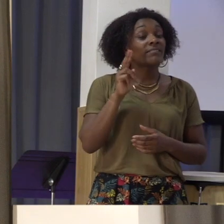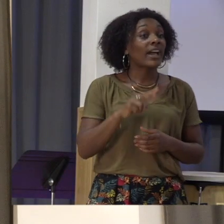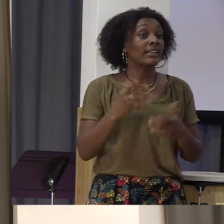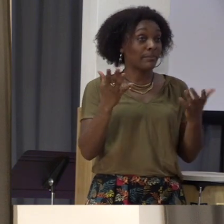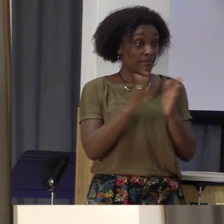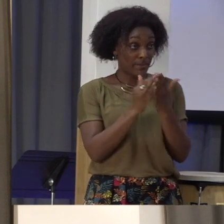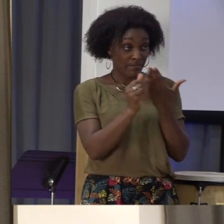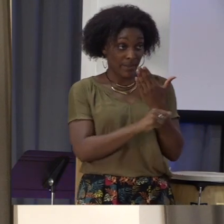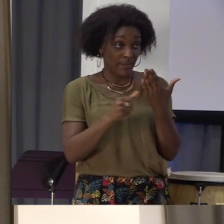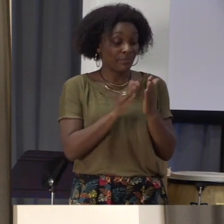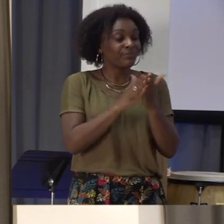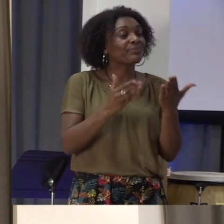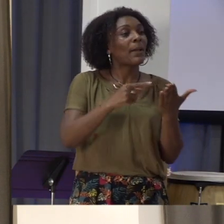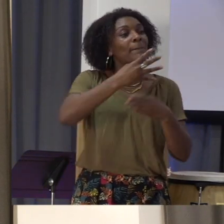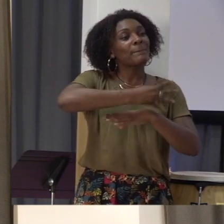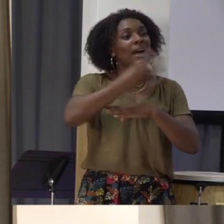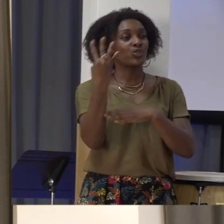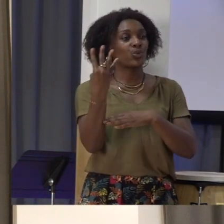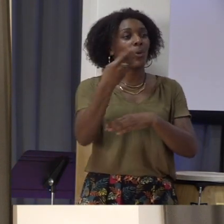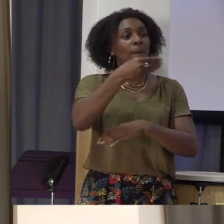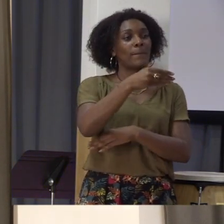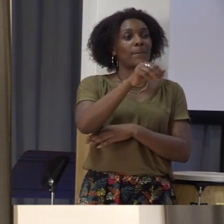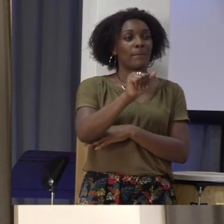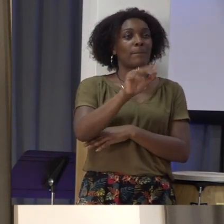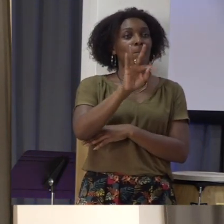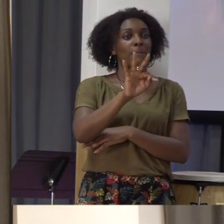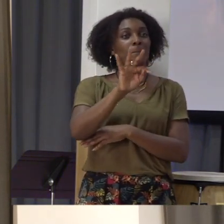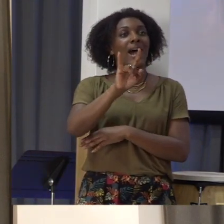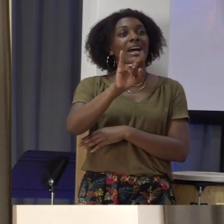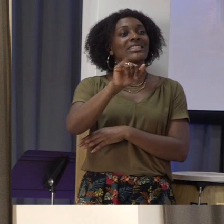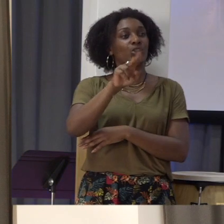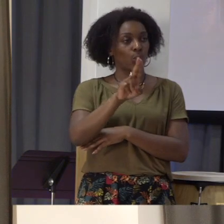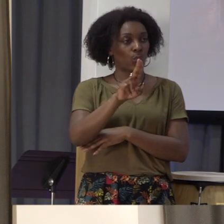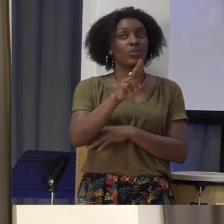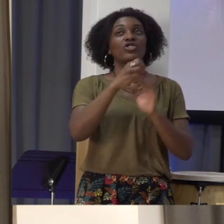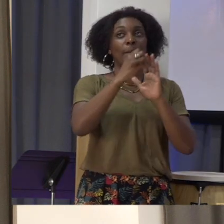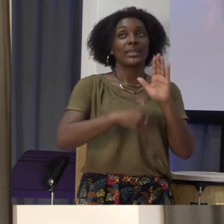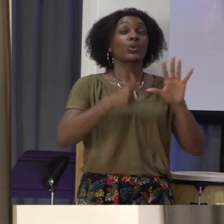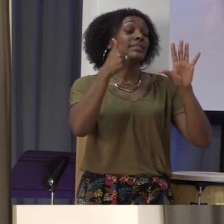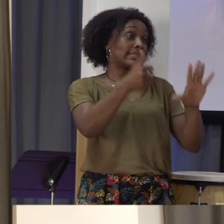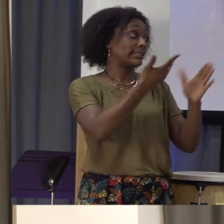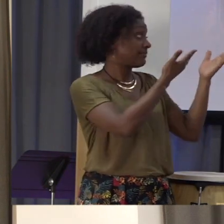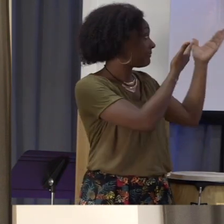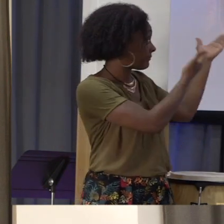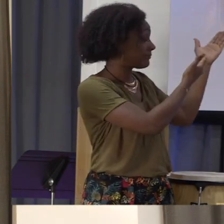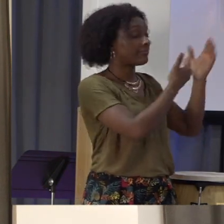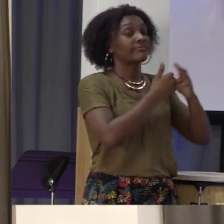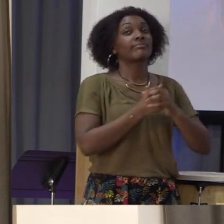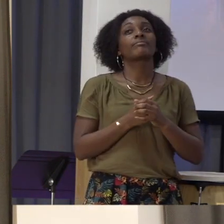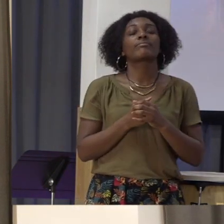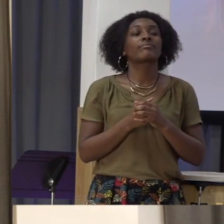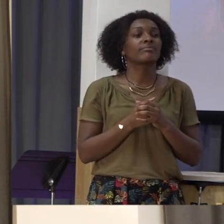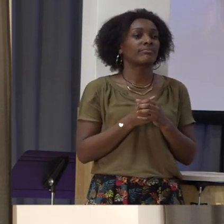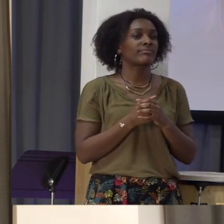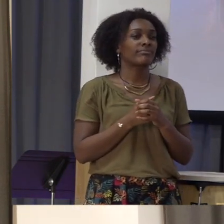livre de l'Évangile de Matthieu, Matthieu chapitre 6. Le thème que je vais aborder avec nous et avec